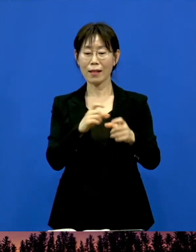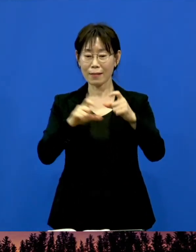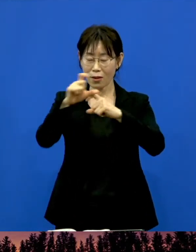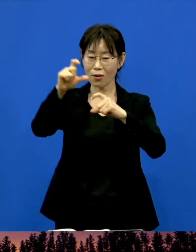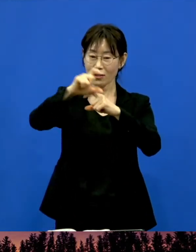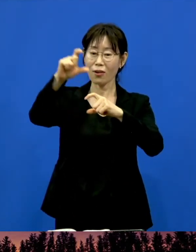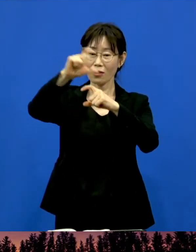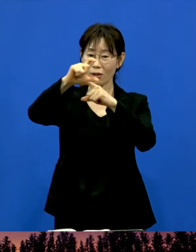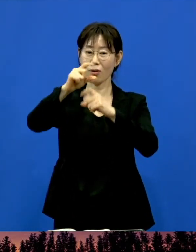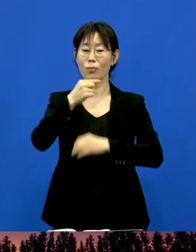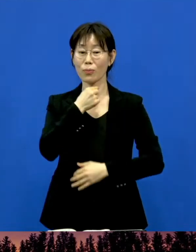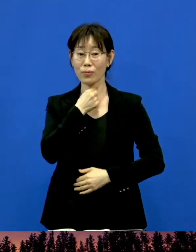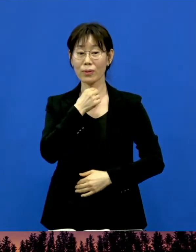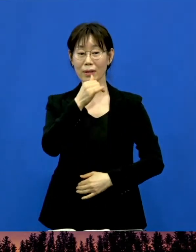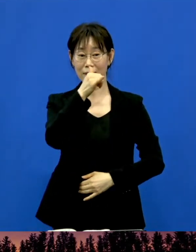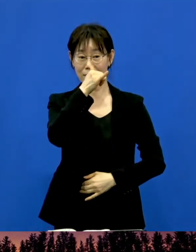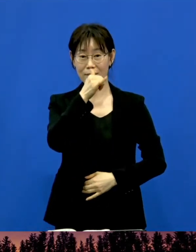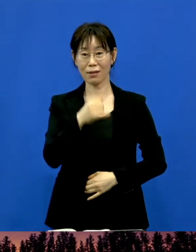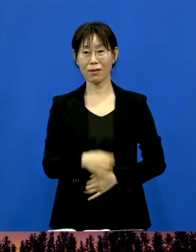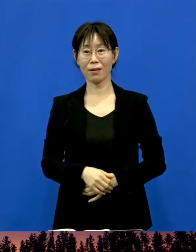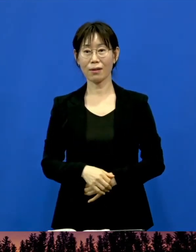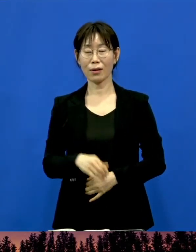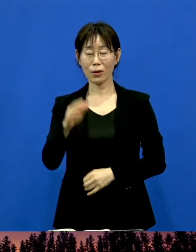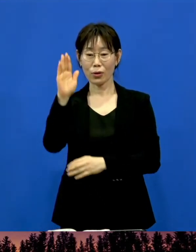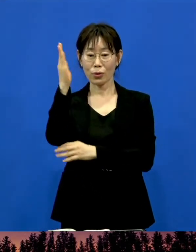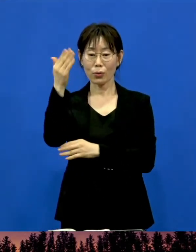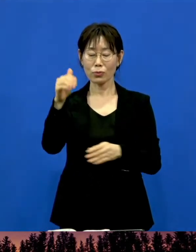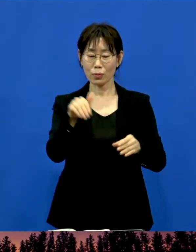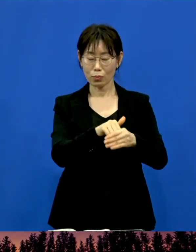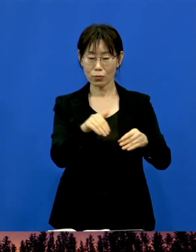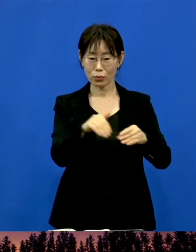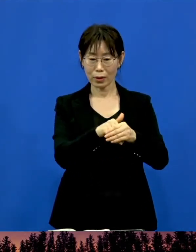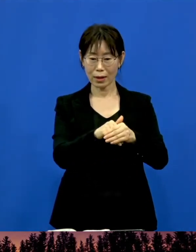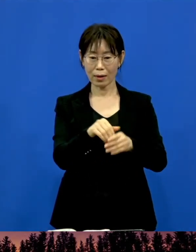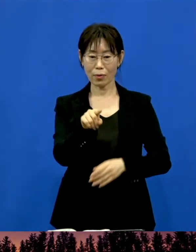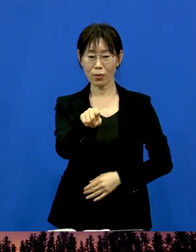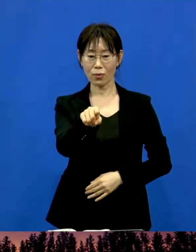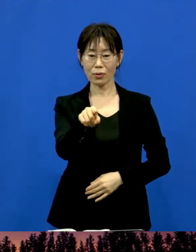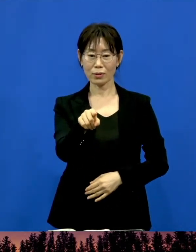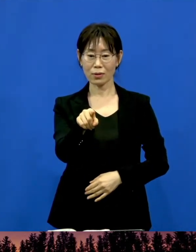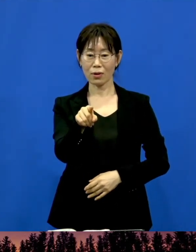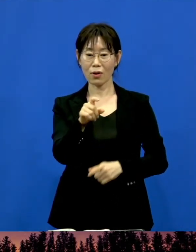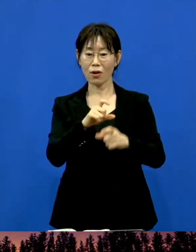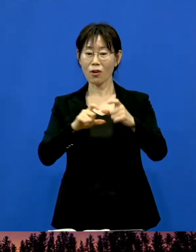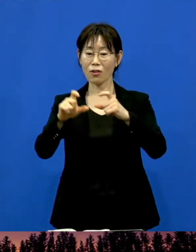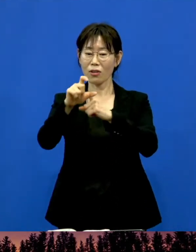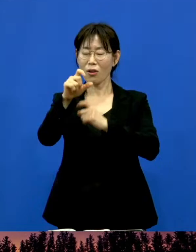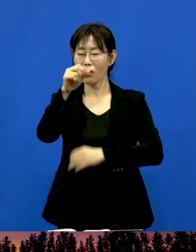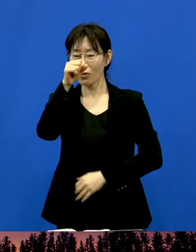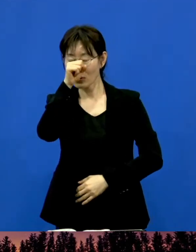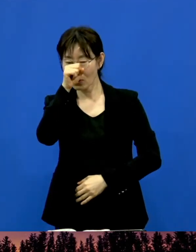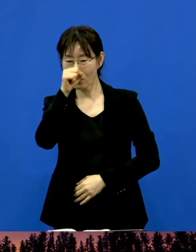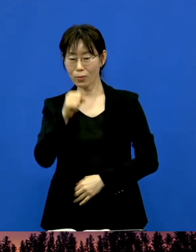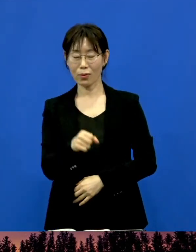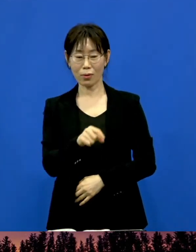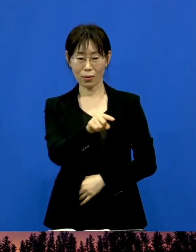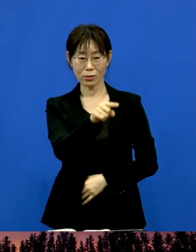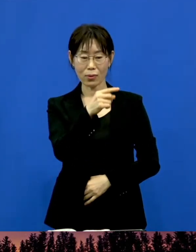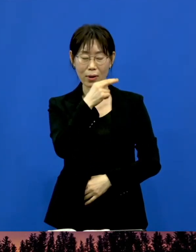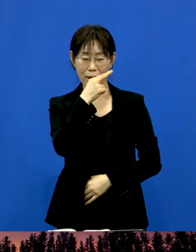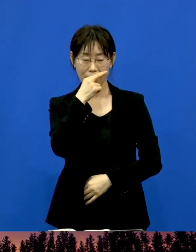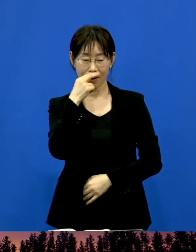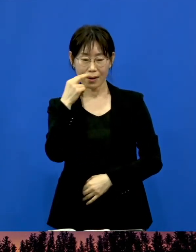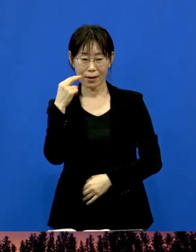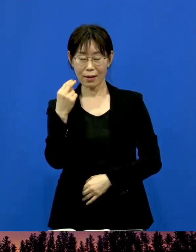그래서 특별히 여러분 현대 문화는 뭘까요? 자극하는 것이죠. 우리의 말초적인 자극, 우리의 코끝을 자극하고, 우리의 귀를 자극하고,